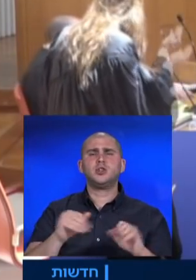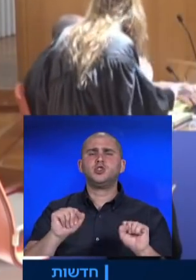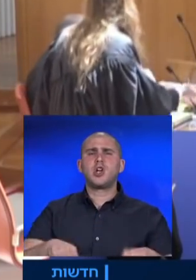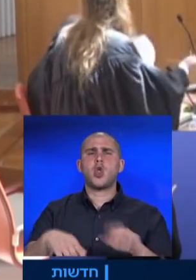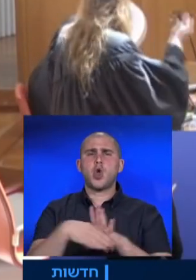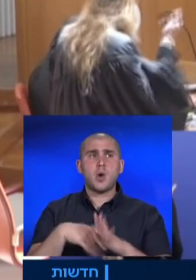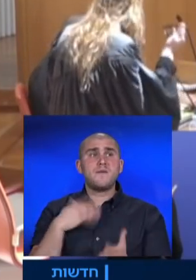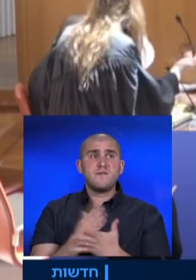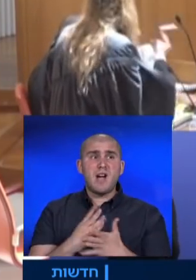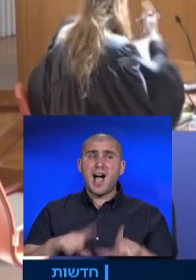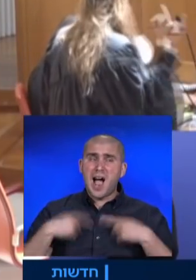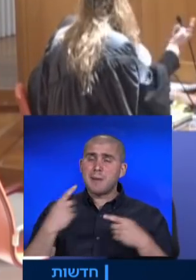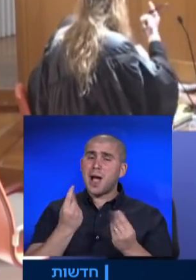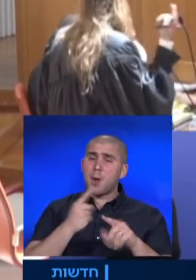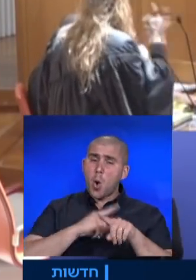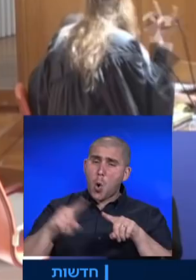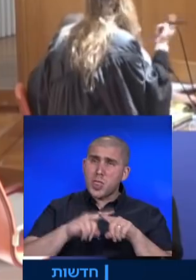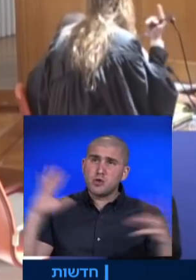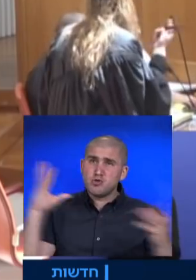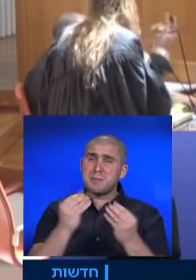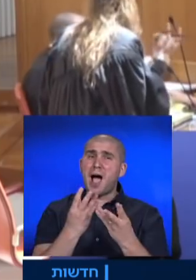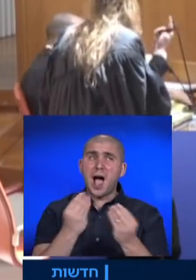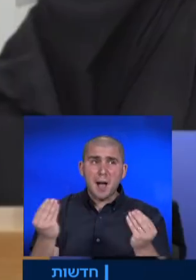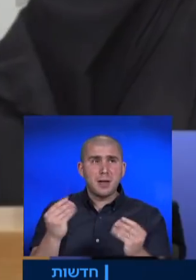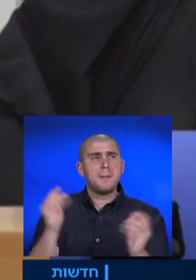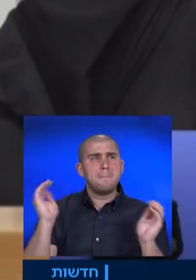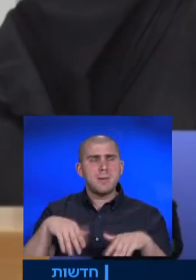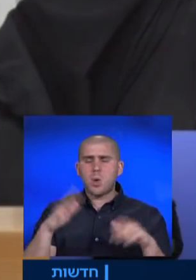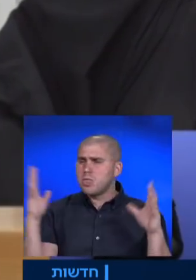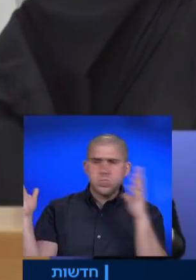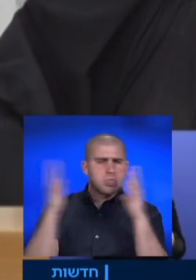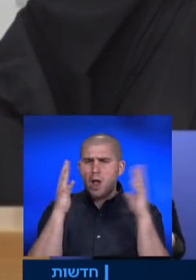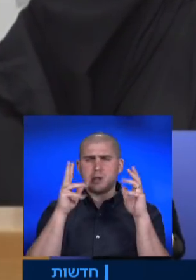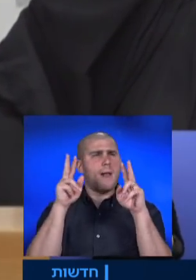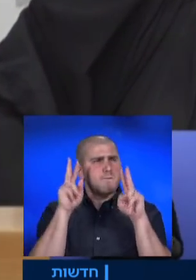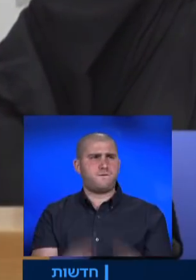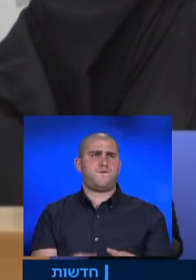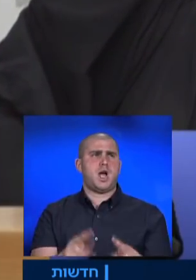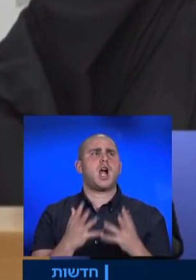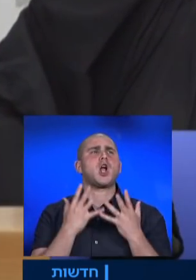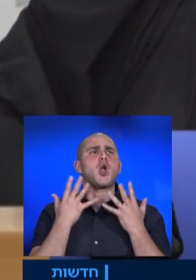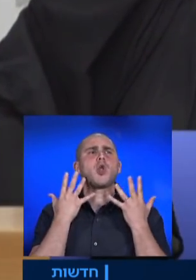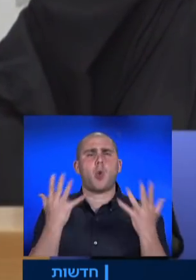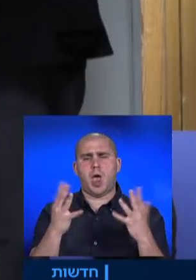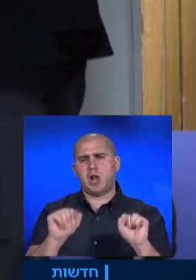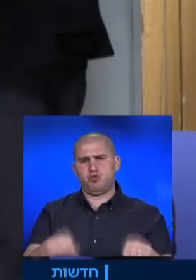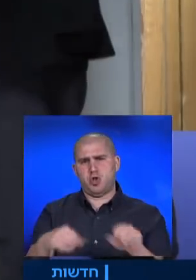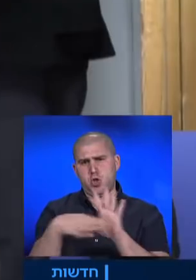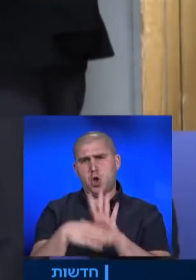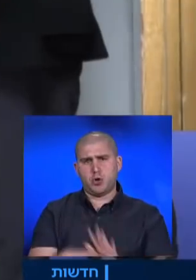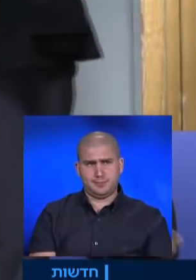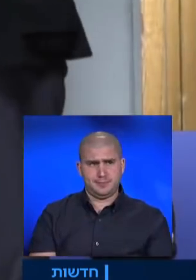חיים חודשים רבים בתוך טלטלה מאוד מאוד גדולה לשלטון החוק. והדברים